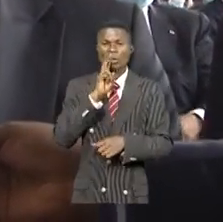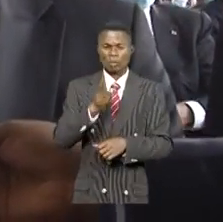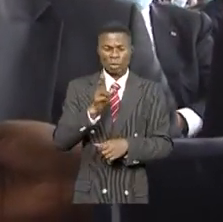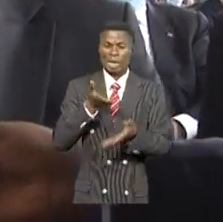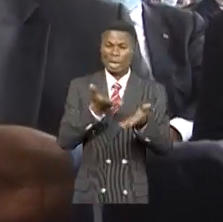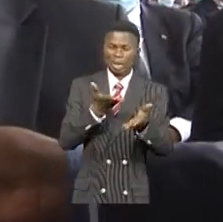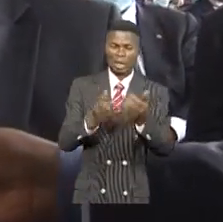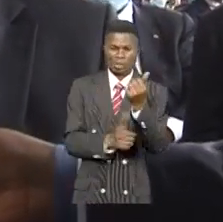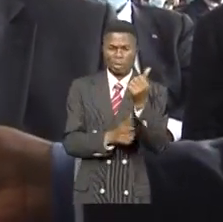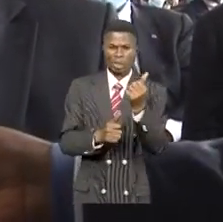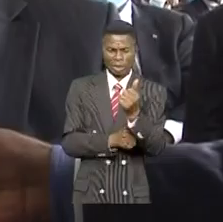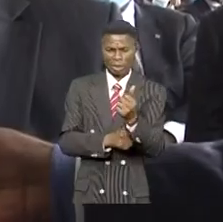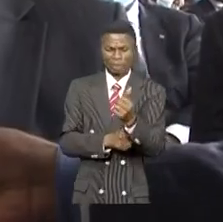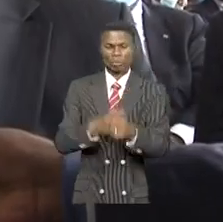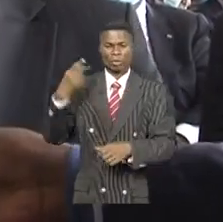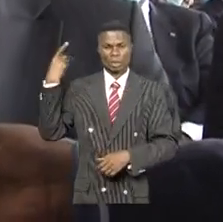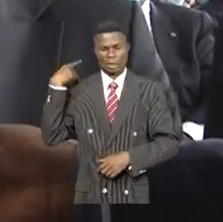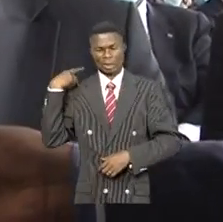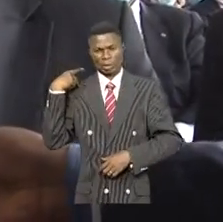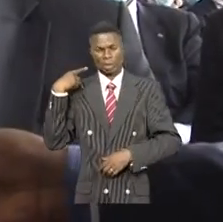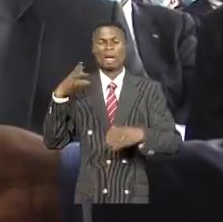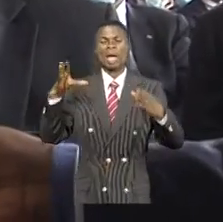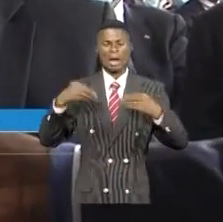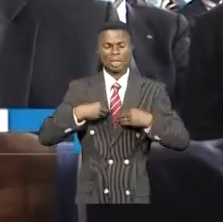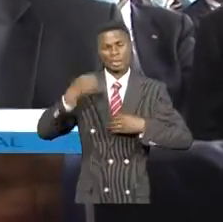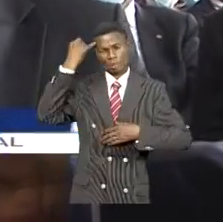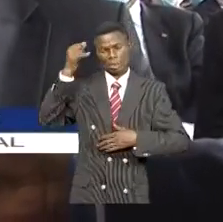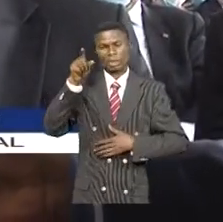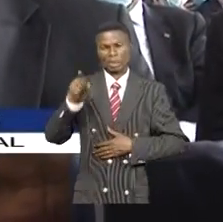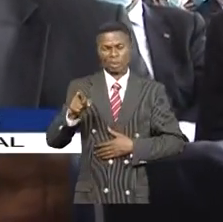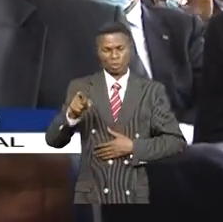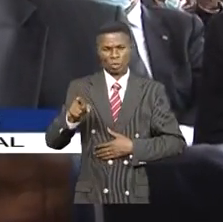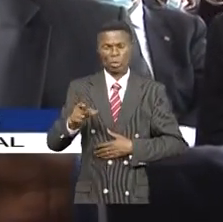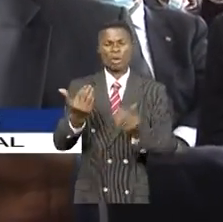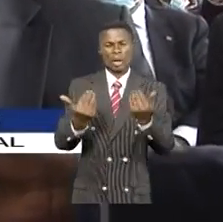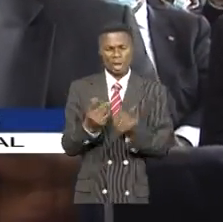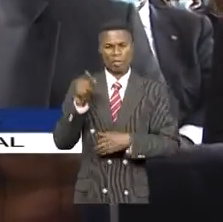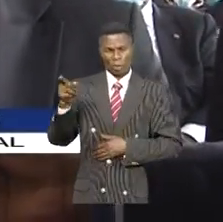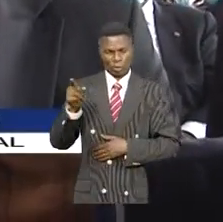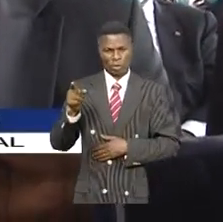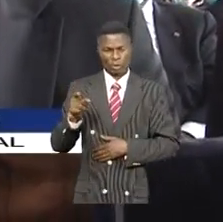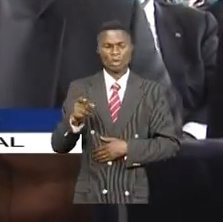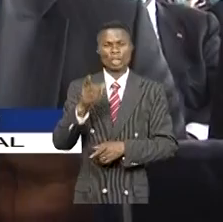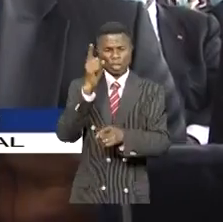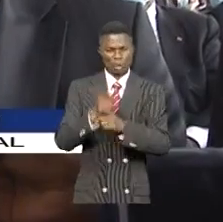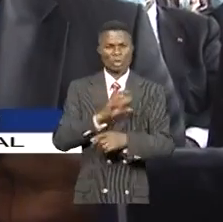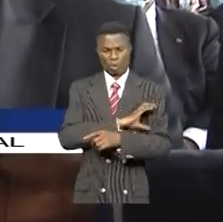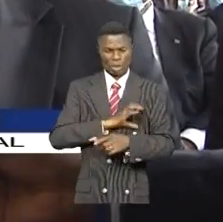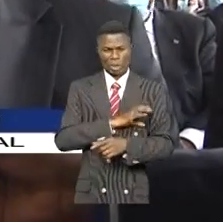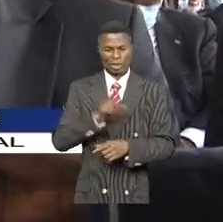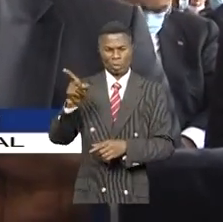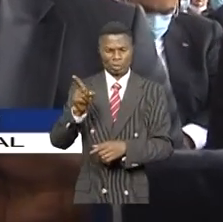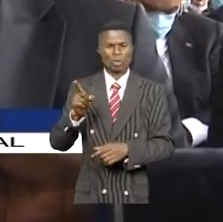convaincre ses pairs de ses points de vue, ses convictions. Tel était le Kondo. Et je crois qu'il nous